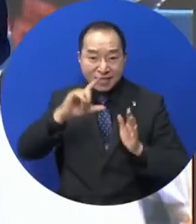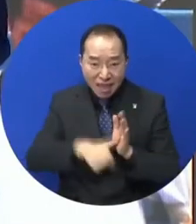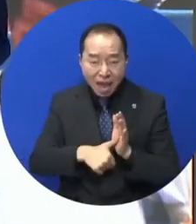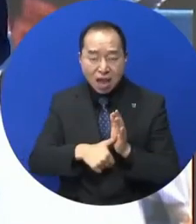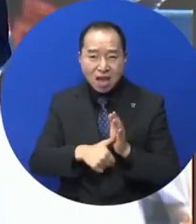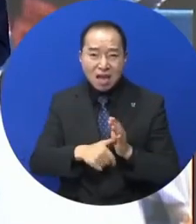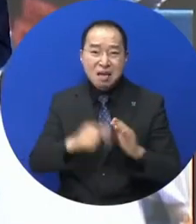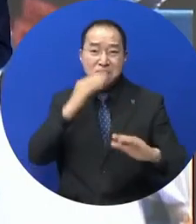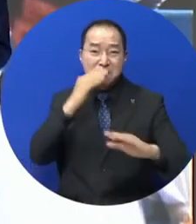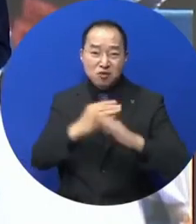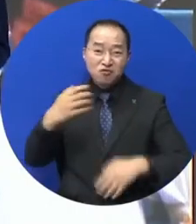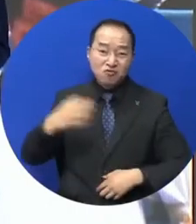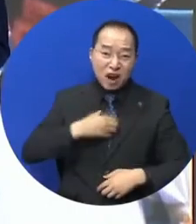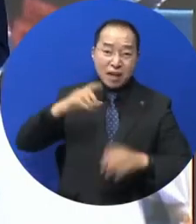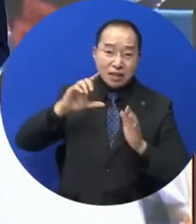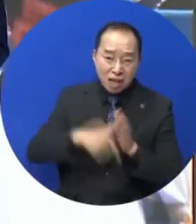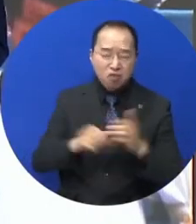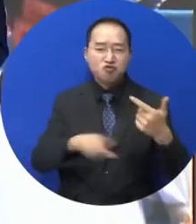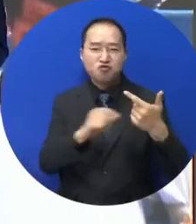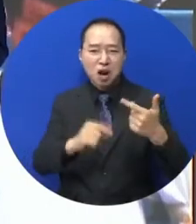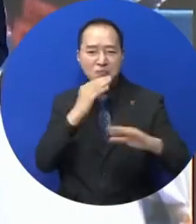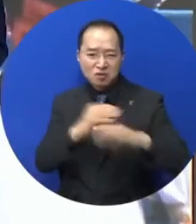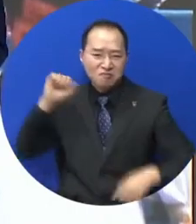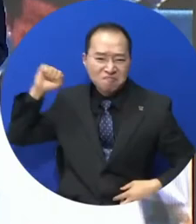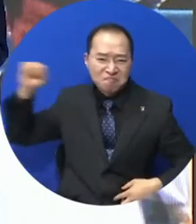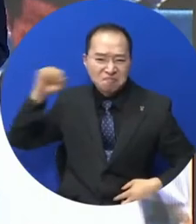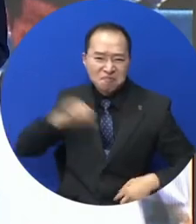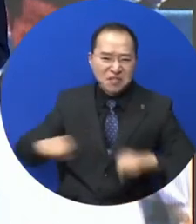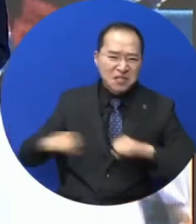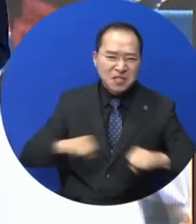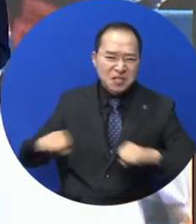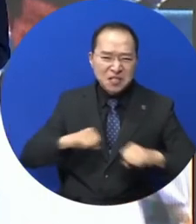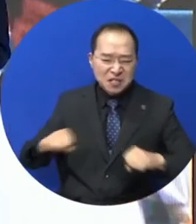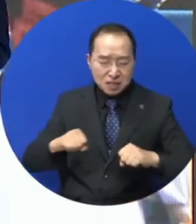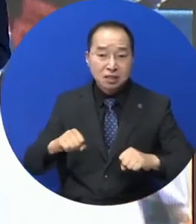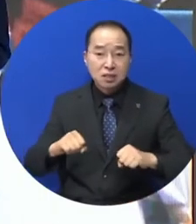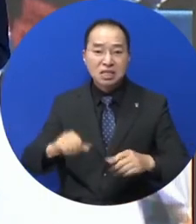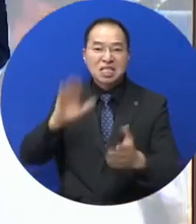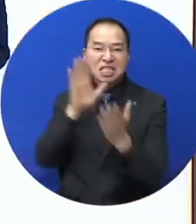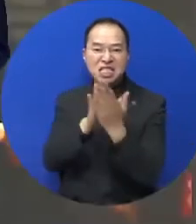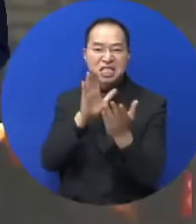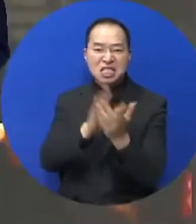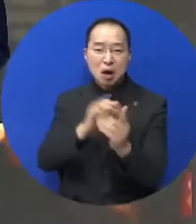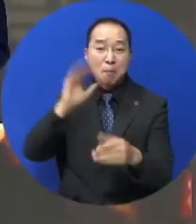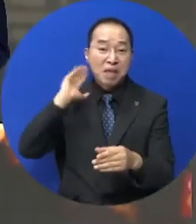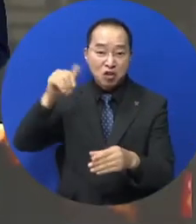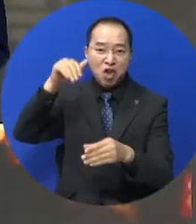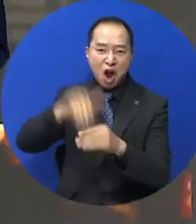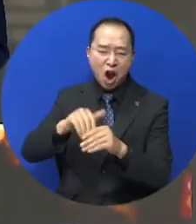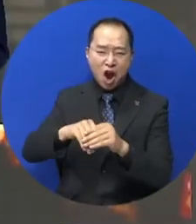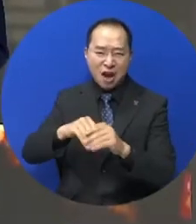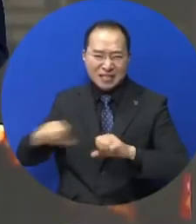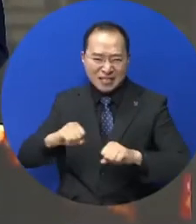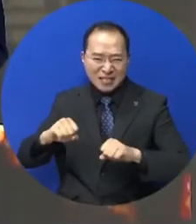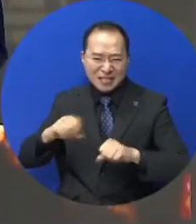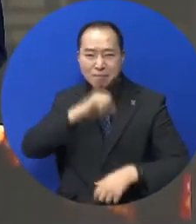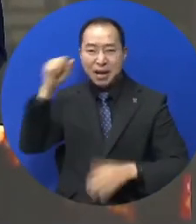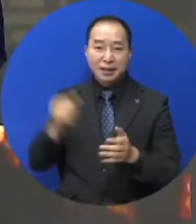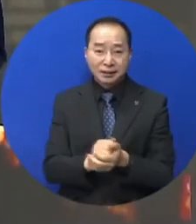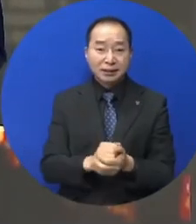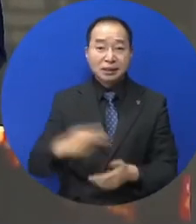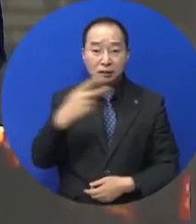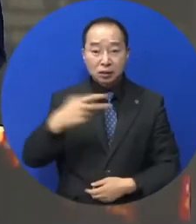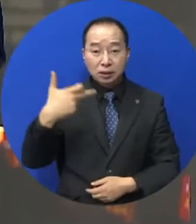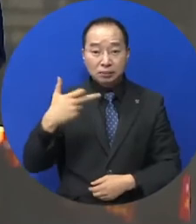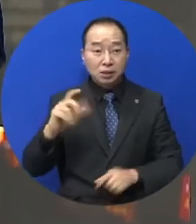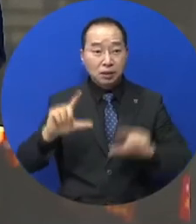때 6월 민주화운동을 승리로 이끌면서 직선제 개헌을 쟁취했습니다. 2016년